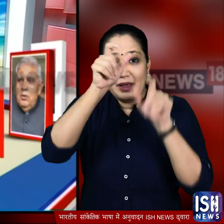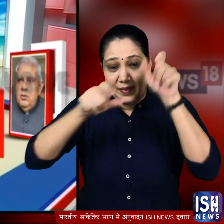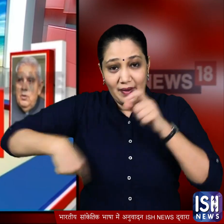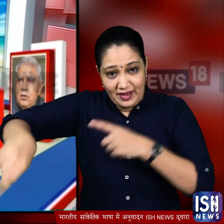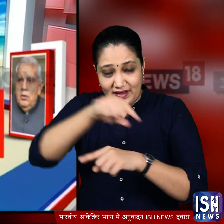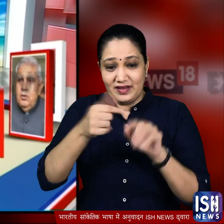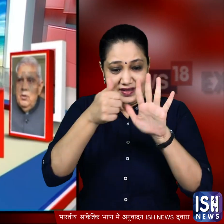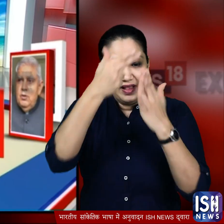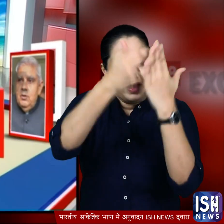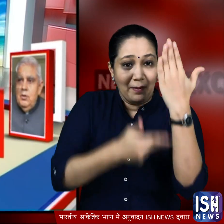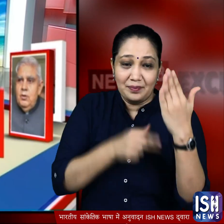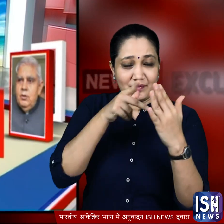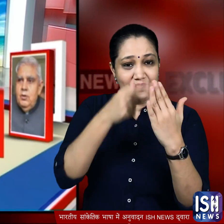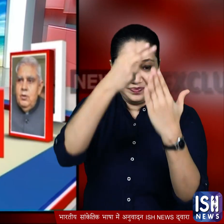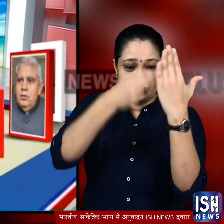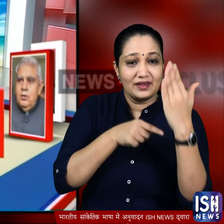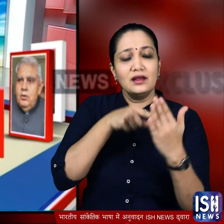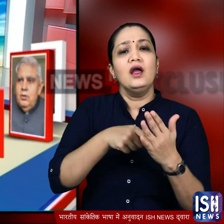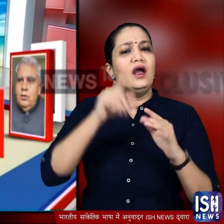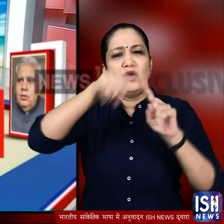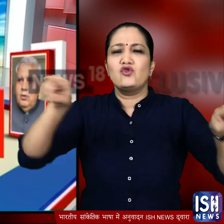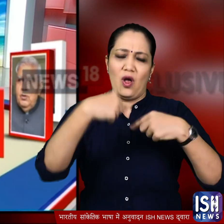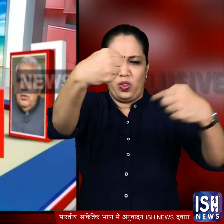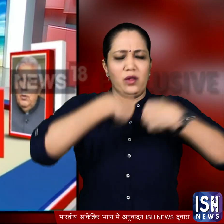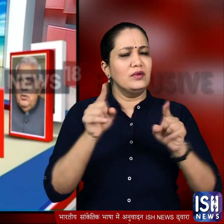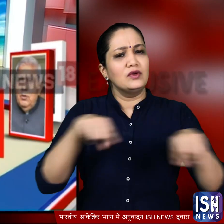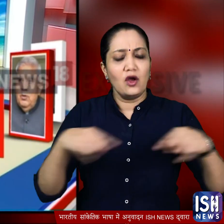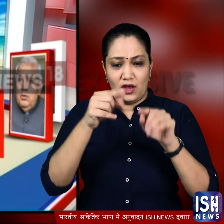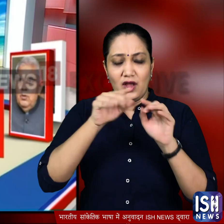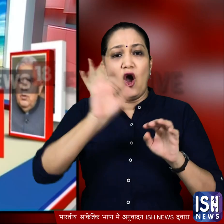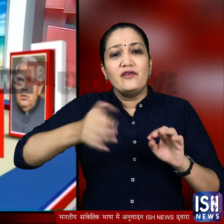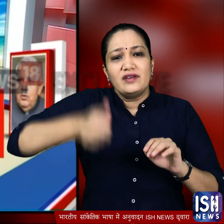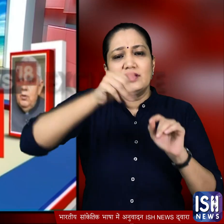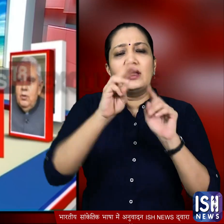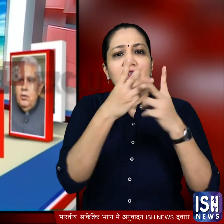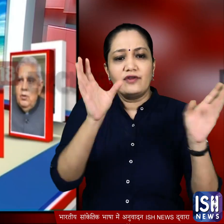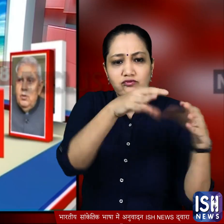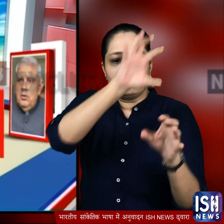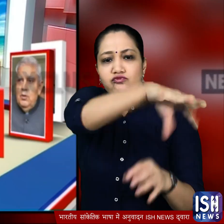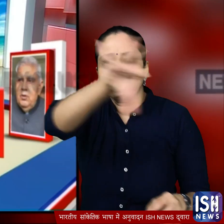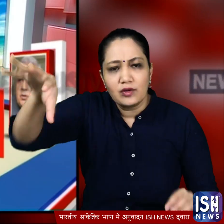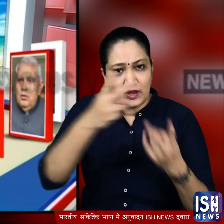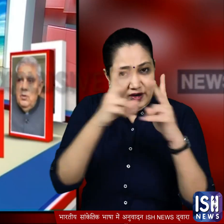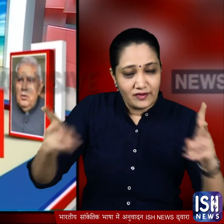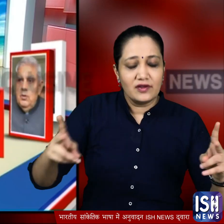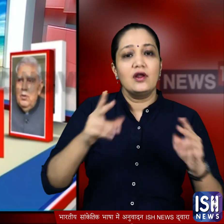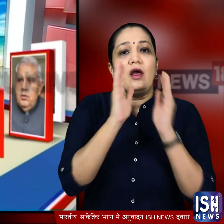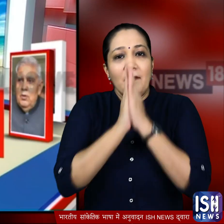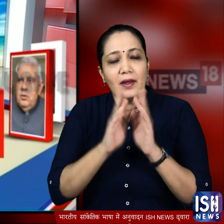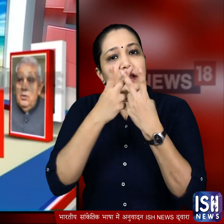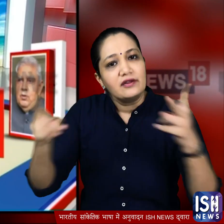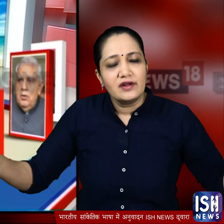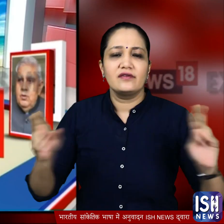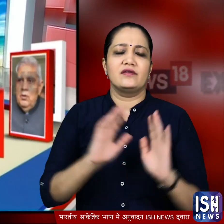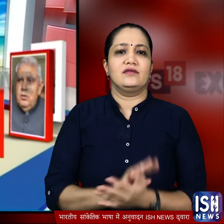6 अधिकारियों के बारे में महुआ ने उन पर आरोप लगाए हैं वो गलत है, क्योंकि वो अधिकारी 3 अलग अलग राज्यों और 4 अलग अलग